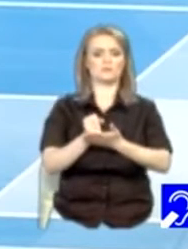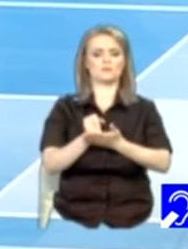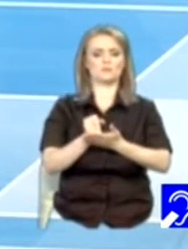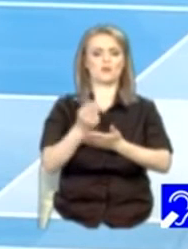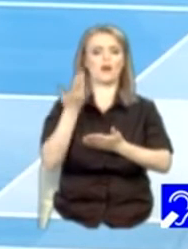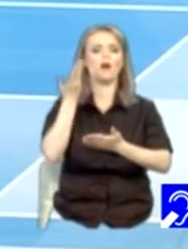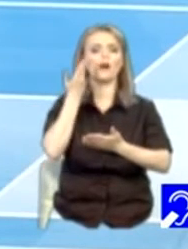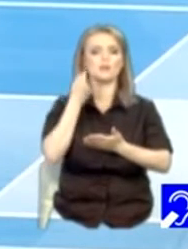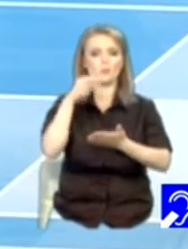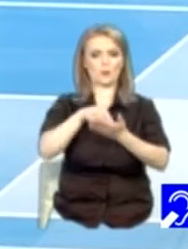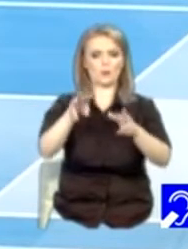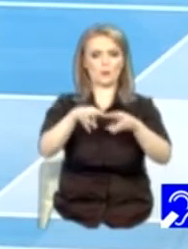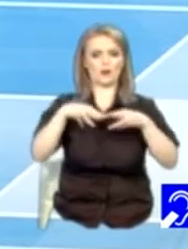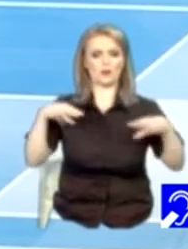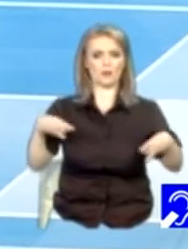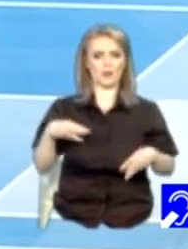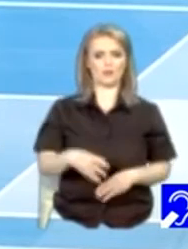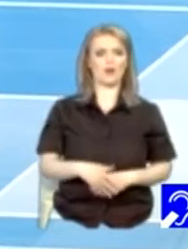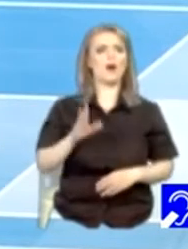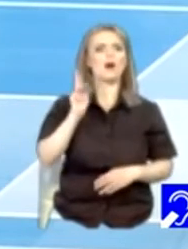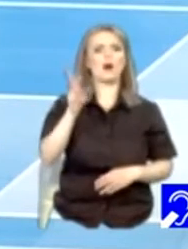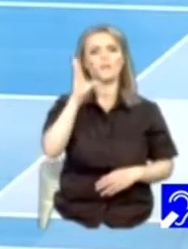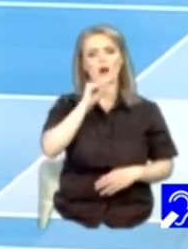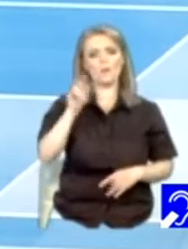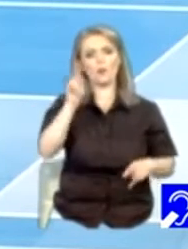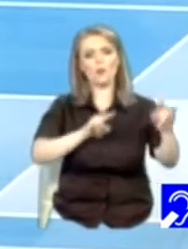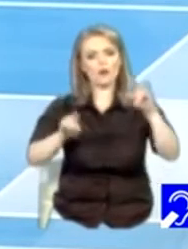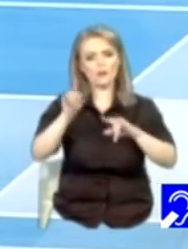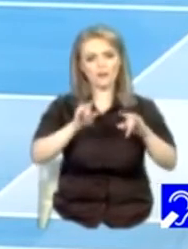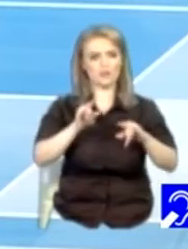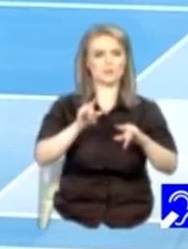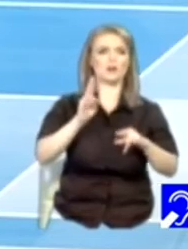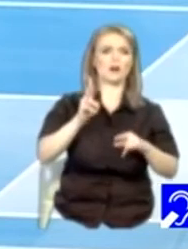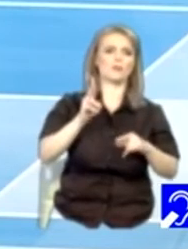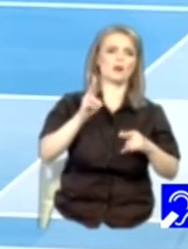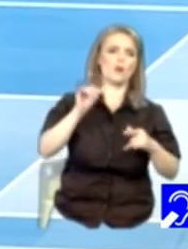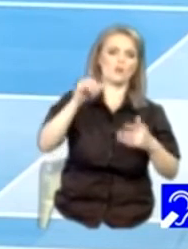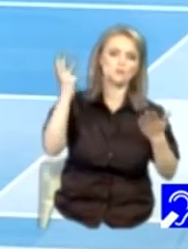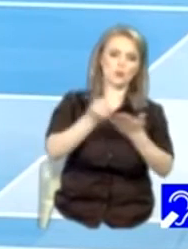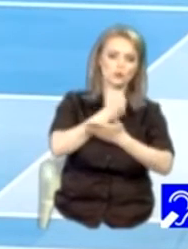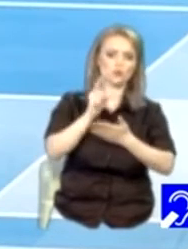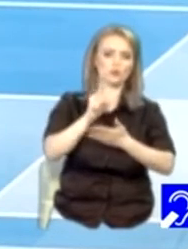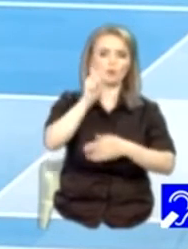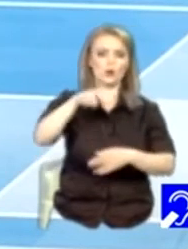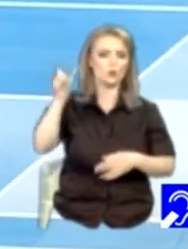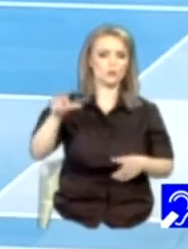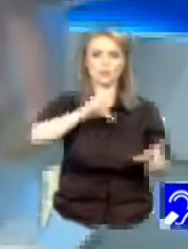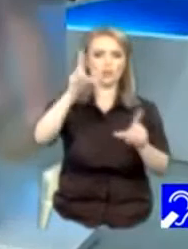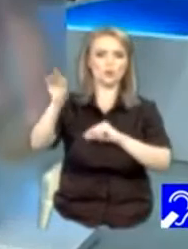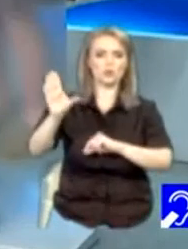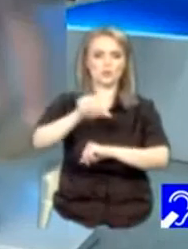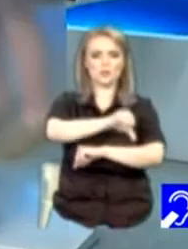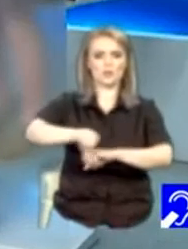să-i convingeți să rămână aici și să nu mai plece în străinătate, așa cum se plângeau oamenii din materialul